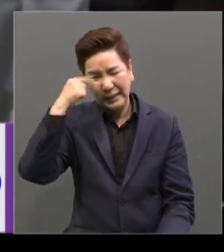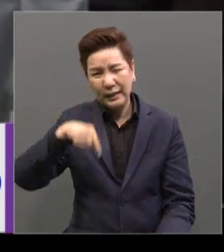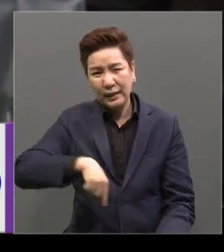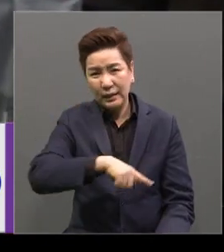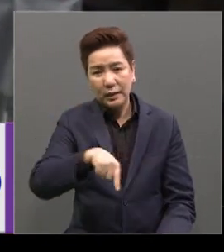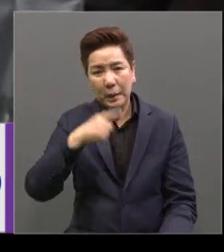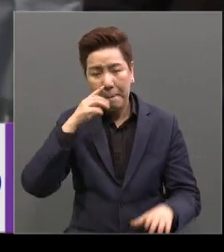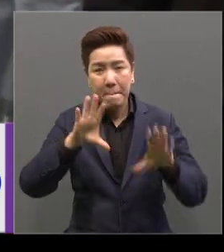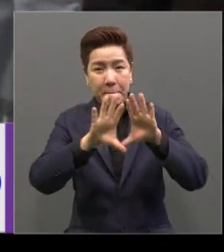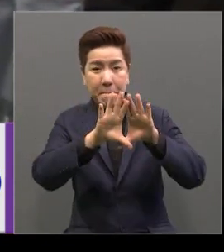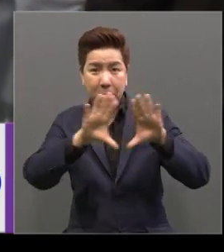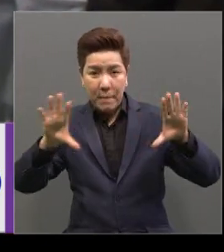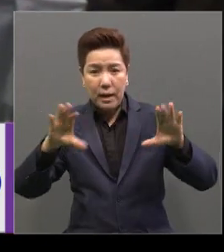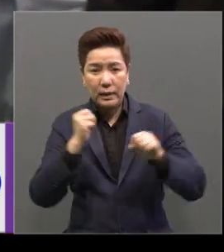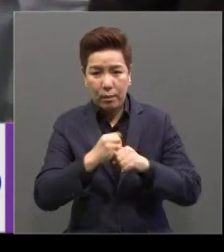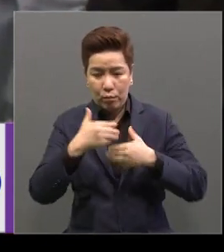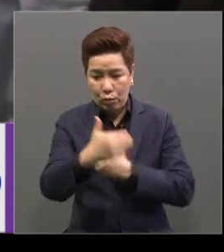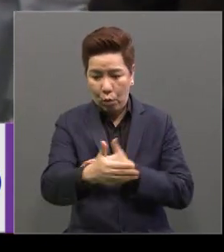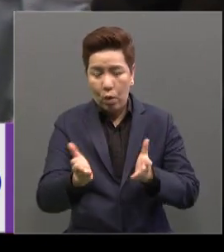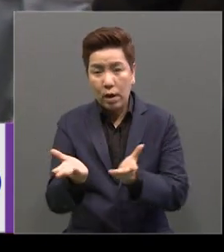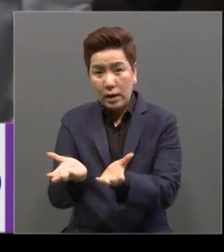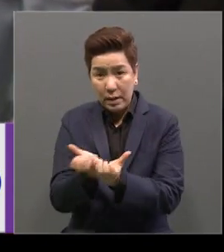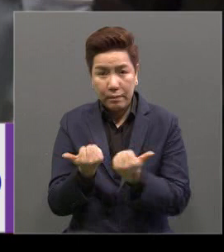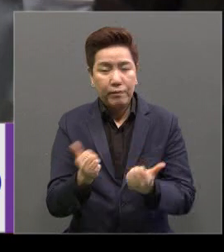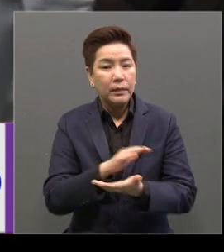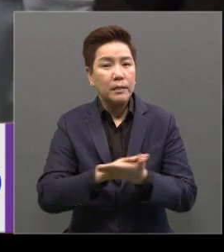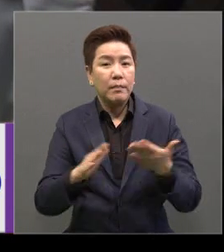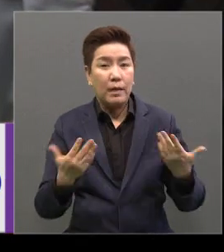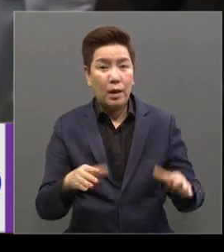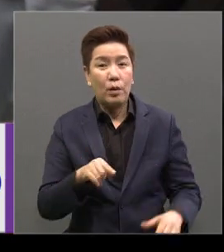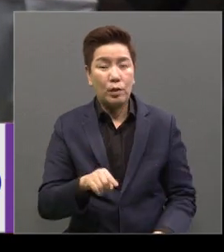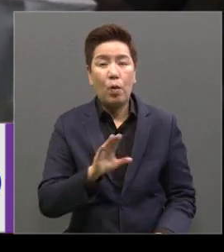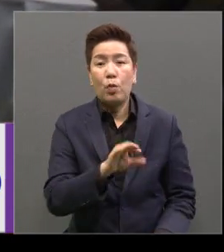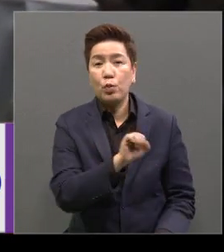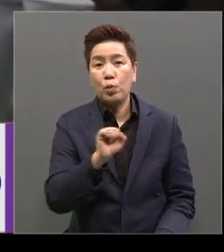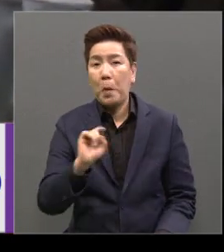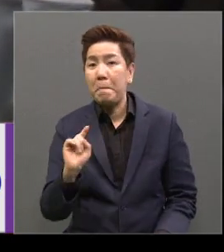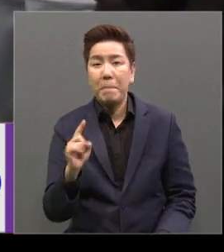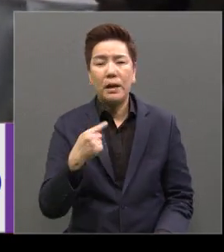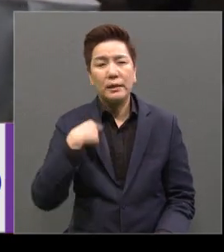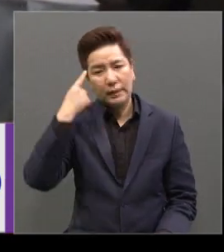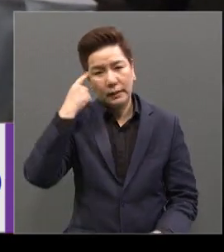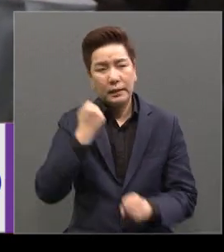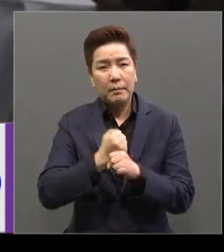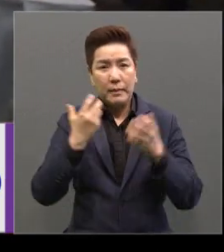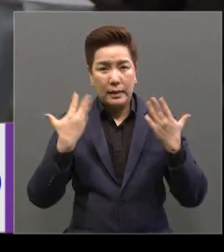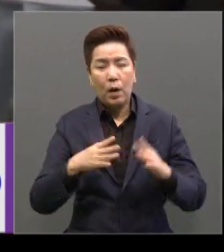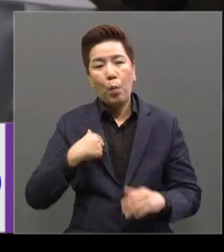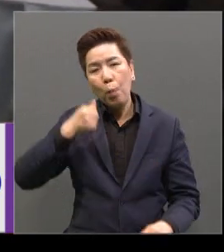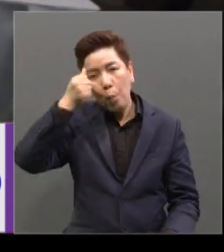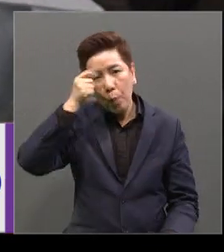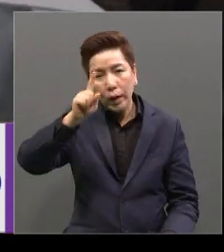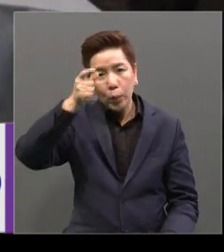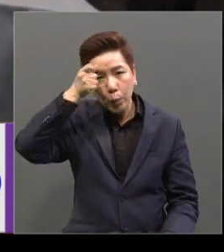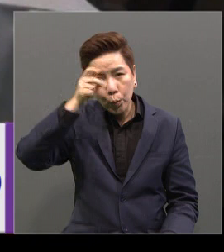การติดตั้งป้ายและการตกแต่งห้องรับรองรายงานผลของสสใหม่นั้นเนี่ยนะครับจะแล้วเสร็จในอีก 1-2